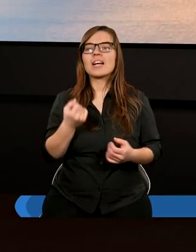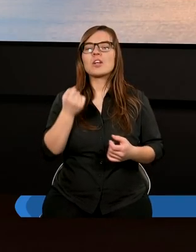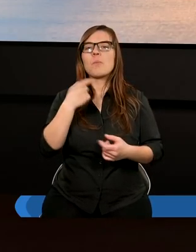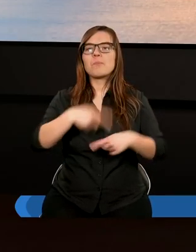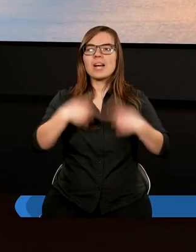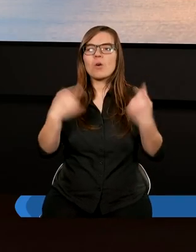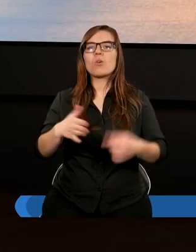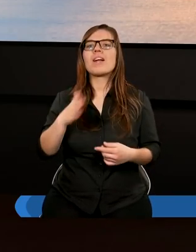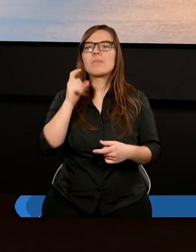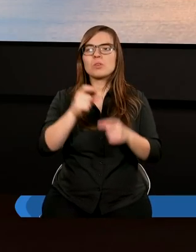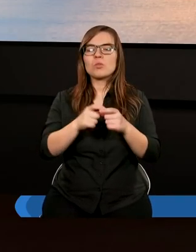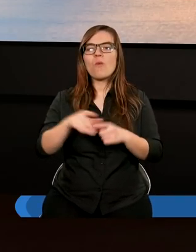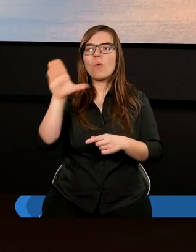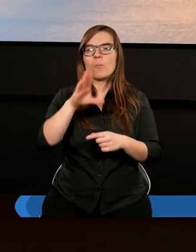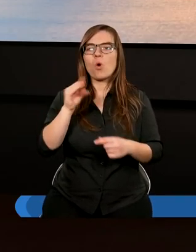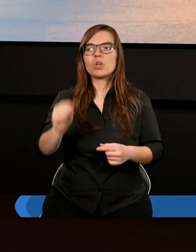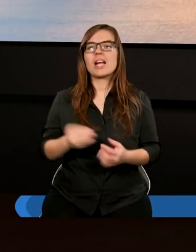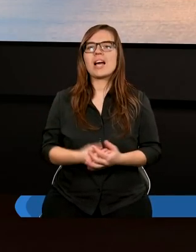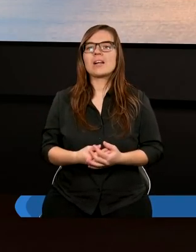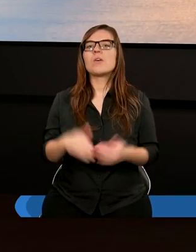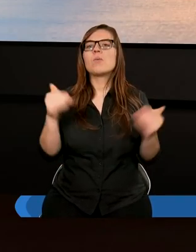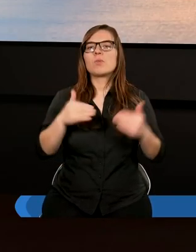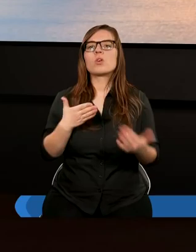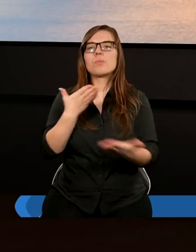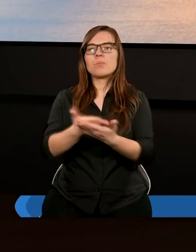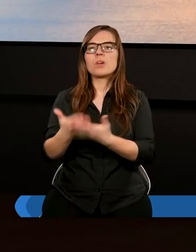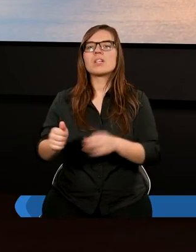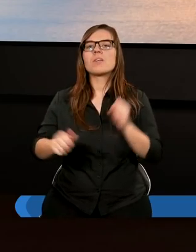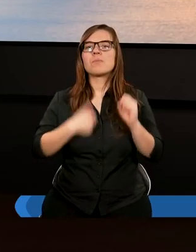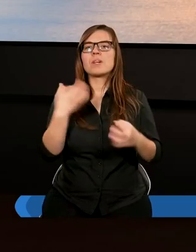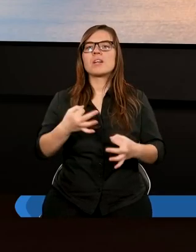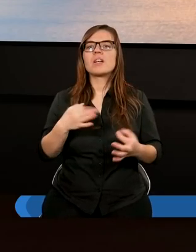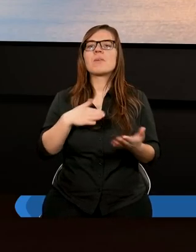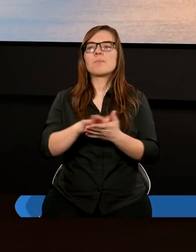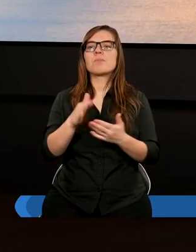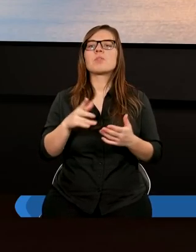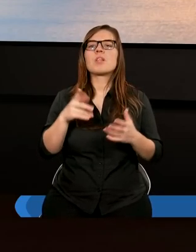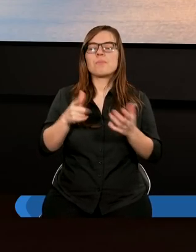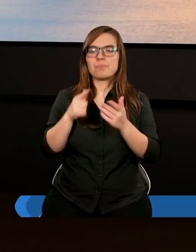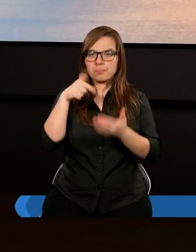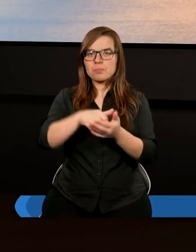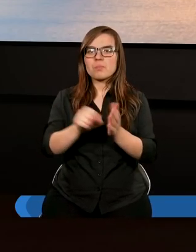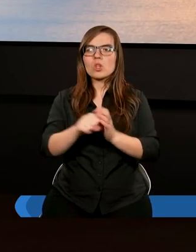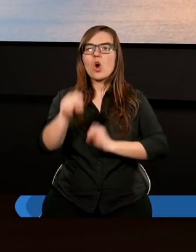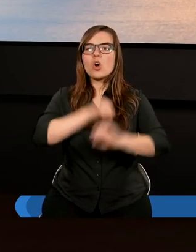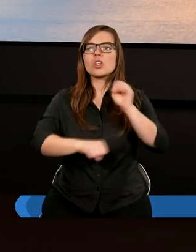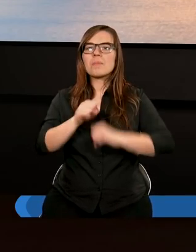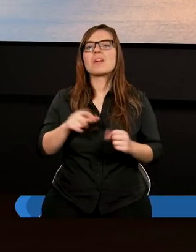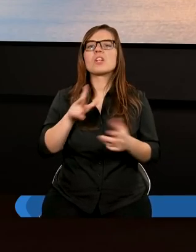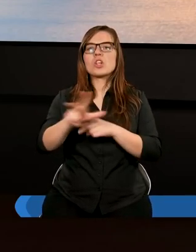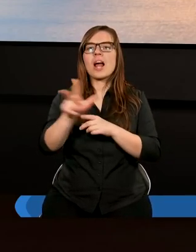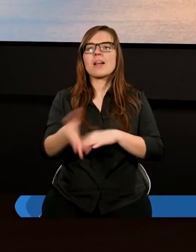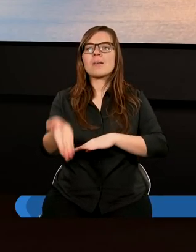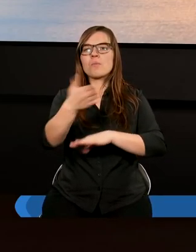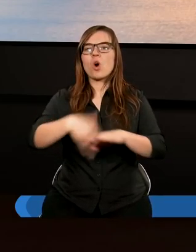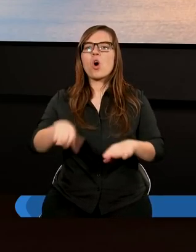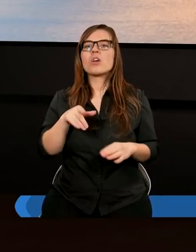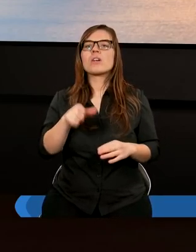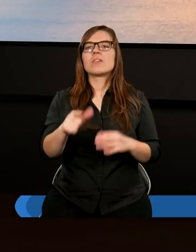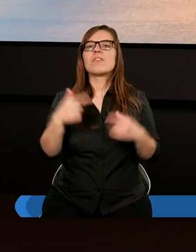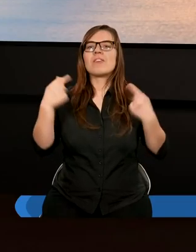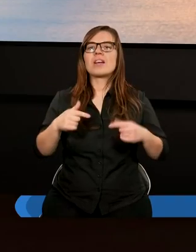prowadzi nas Słowo Boże. Może proponuję, żebyśmy na samym początku sięgnęli do listu do Rzymian, gdzie w XIII rozdziale, w wersecie